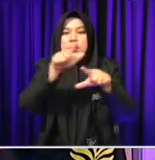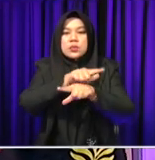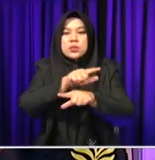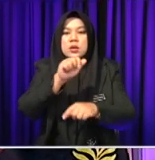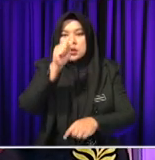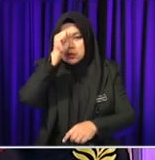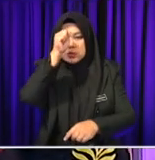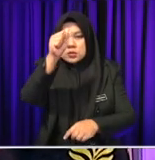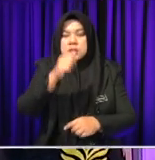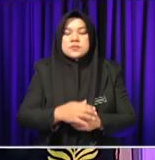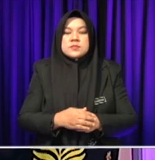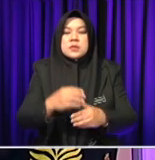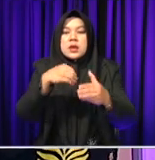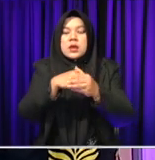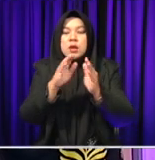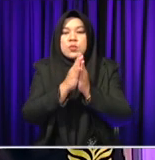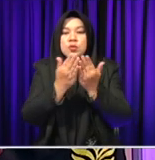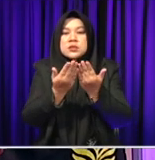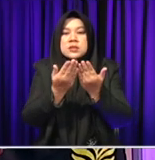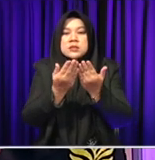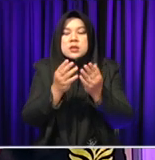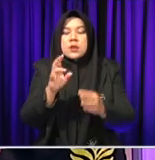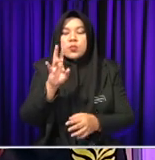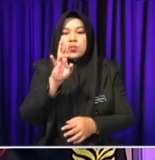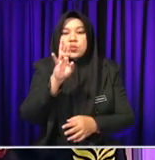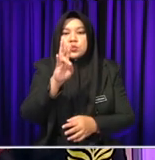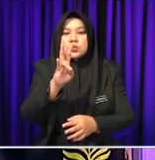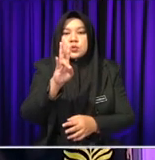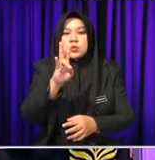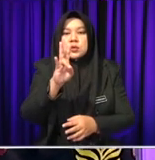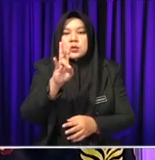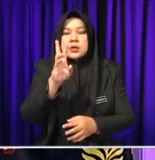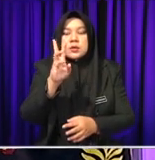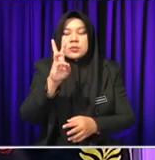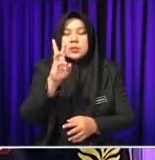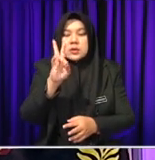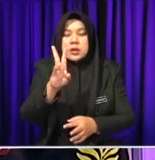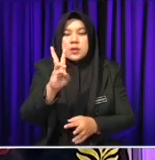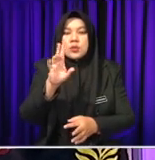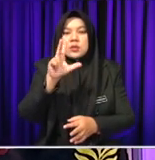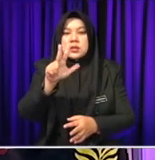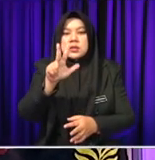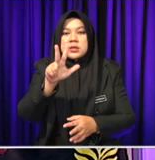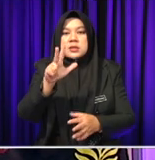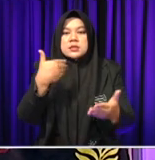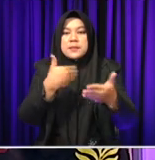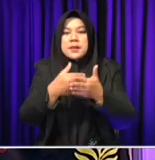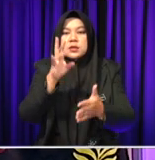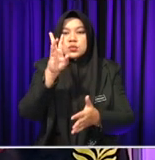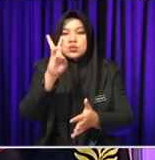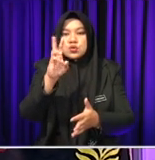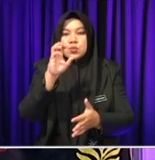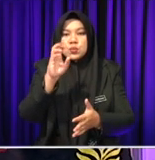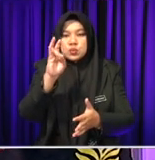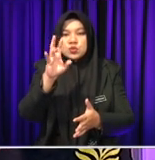yang Abang Hakim pegang tu dalam muka surat 63 hingga 70 Baiklah anak-anak murid Ustazah semua sudah bersedia kalau dah bersedia